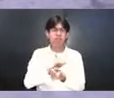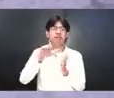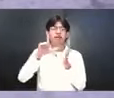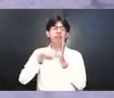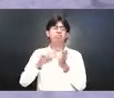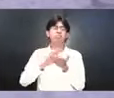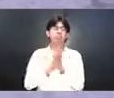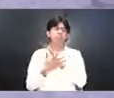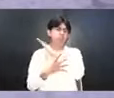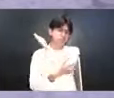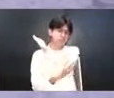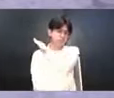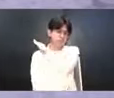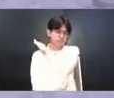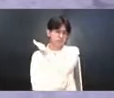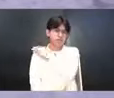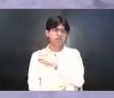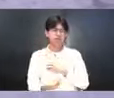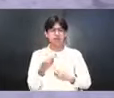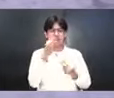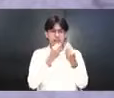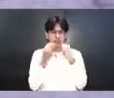baboy. Sila yun.